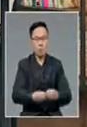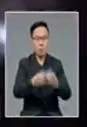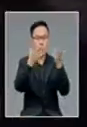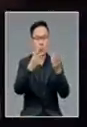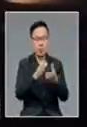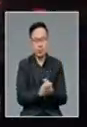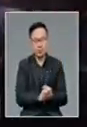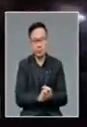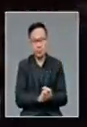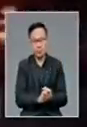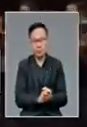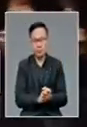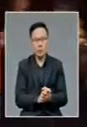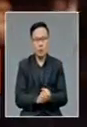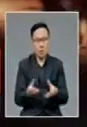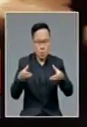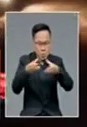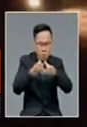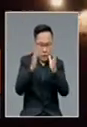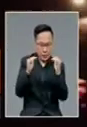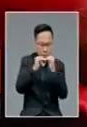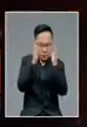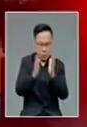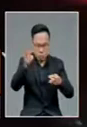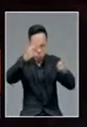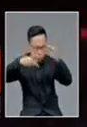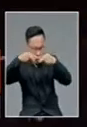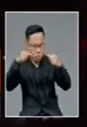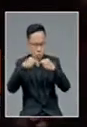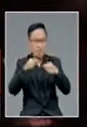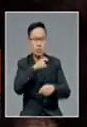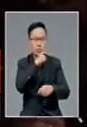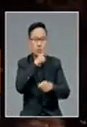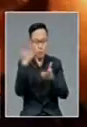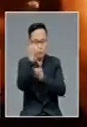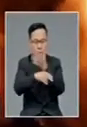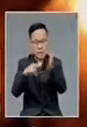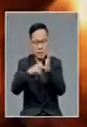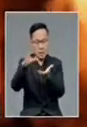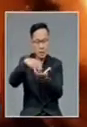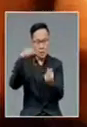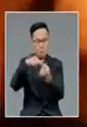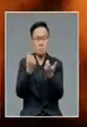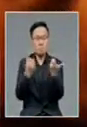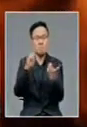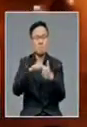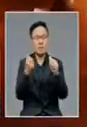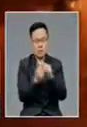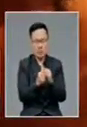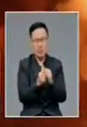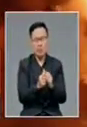ะกลุ่มสังเกตการด้านสิทธิมนุษยชนในซีเรียก็เผยว่ามีผู้เสียชีวิตอย่างน้อย25รายบ